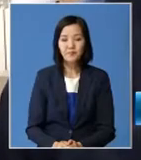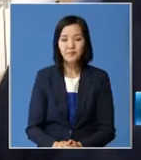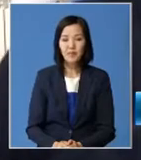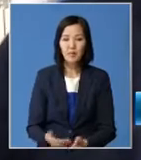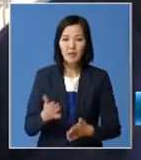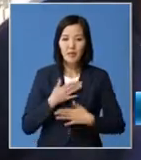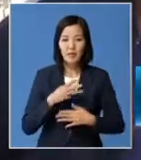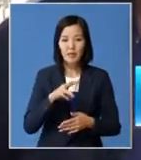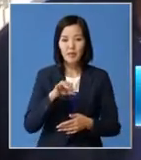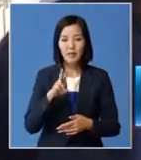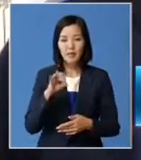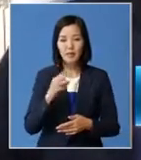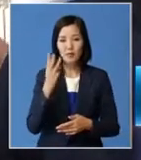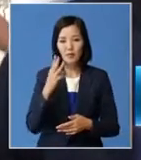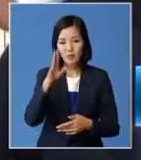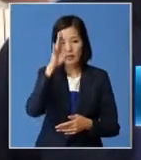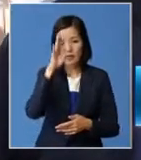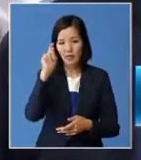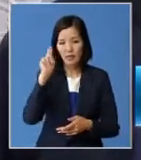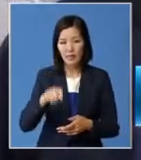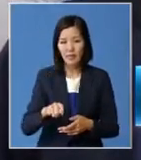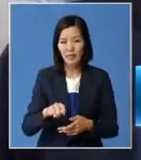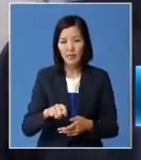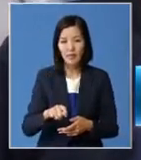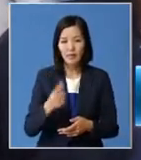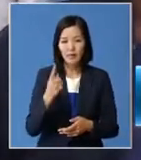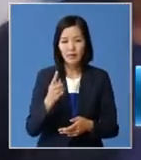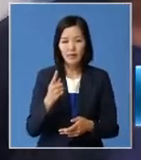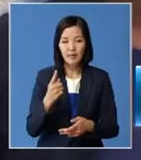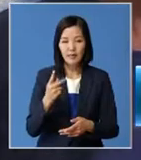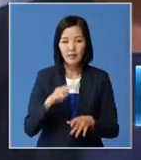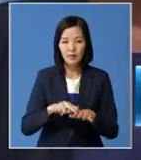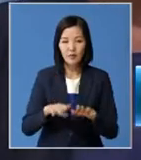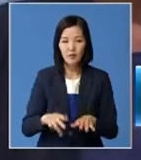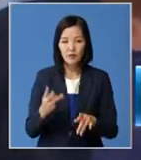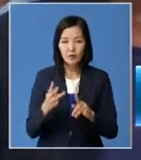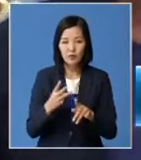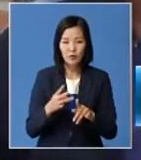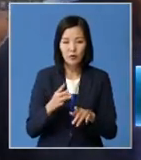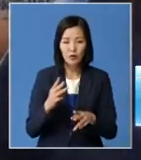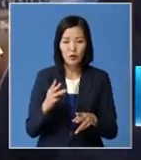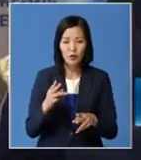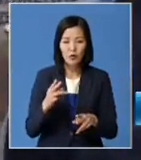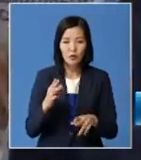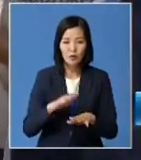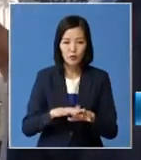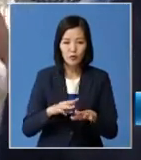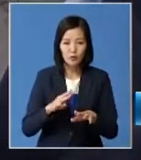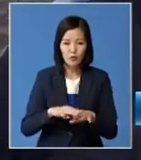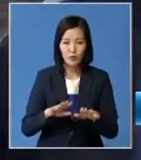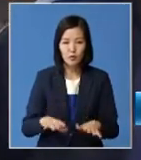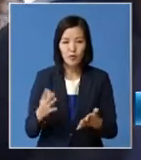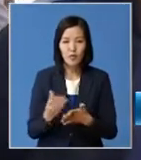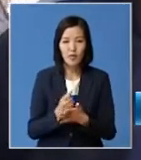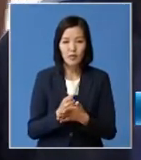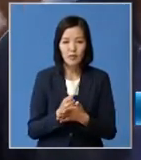Мен Маңғыстау облысынан 3 бала алып келдім. Олардың бірі 2-ші орын, тағы бірі қола медаль алды. Шәкірттерімнің жасы жарысқа қатысқан балалардан бір жас